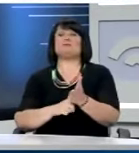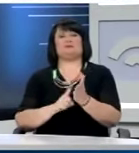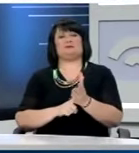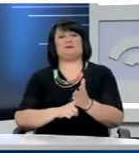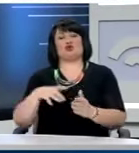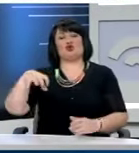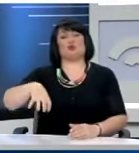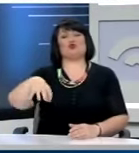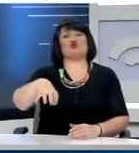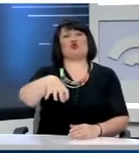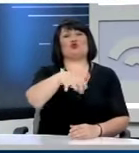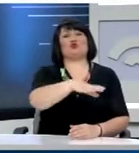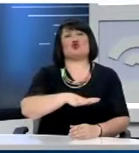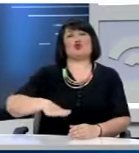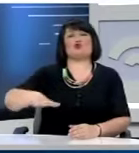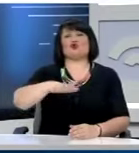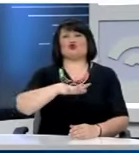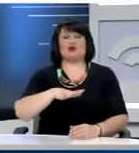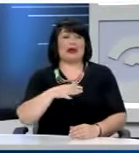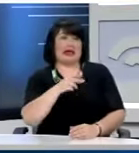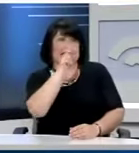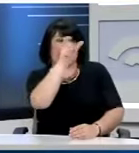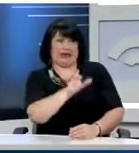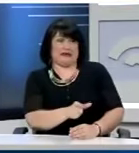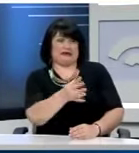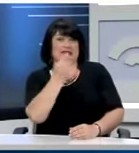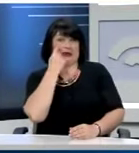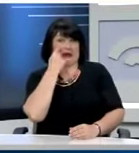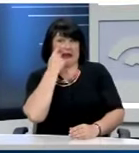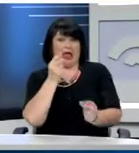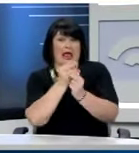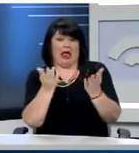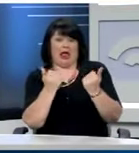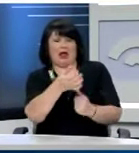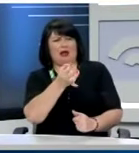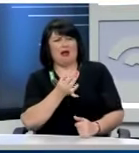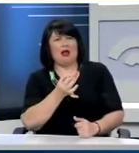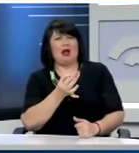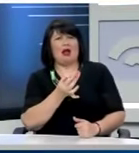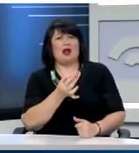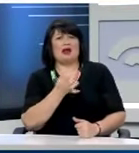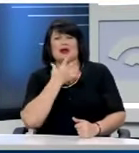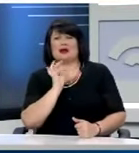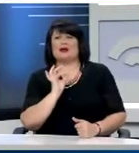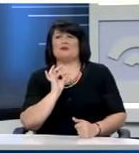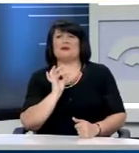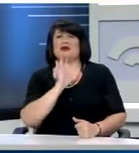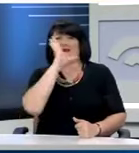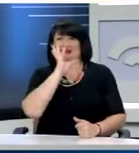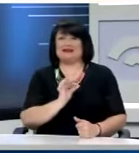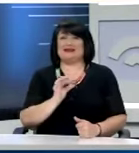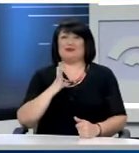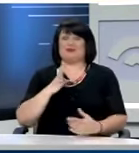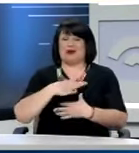τοπικό επίπεδο. Εσείς πριν δείτε τα αποτελέσματα, έχετε βγάλει συμπέρασμα, γιατί προφανώς έχετε αλλεργία με την αυθεντική εκπροσώπηση των